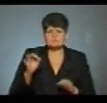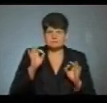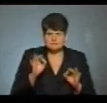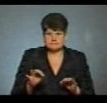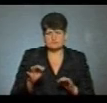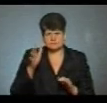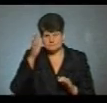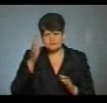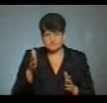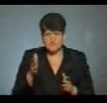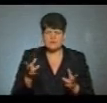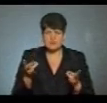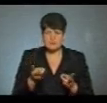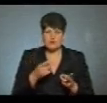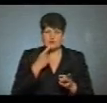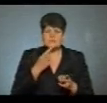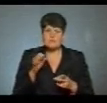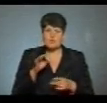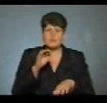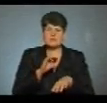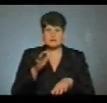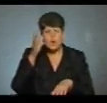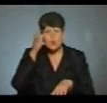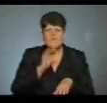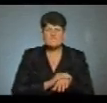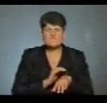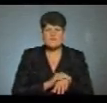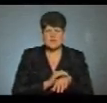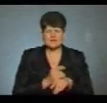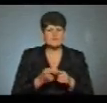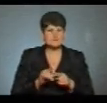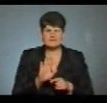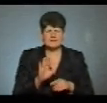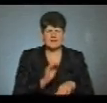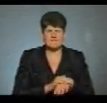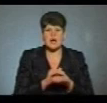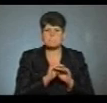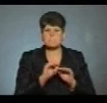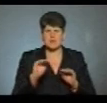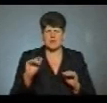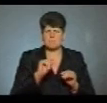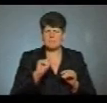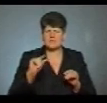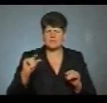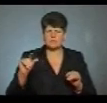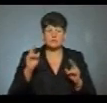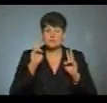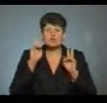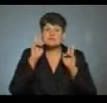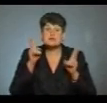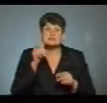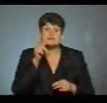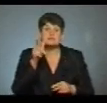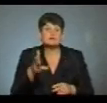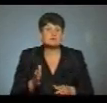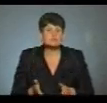прогнози, повинні базуватися на наукових фактах. Це не тільки той факт, що досягнуто плато, бо ніхто не знає, що буде завтра і